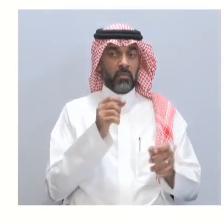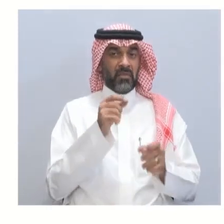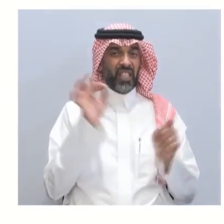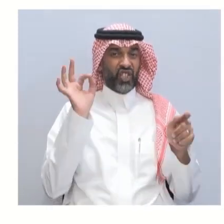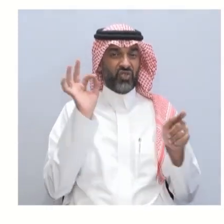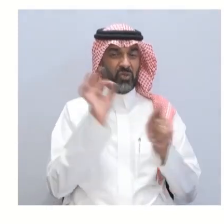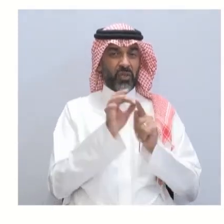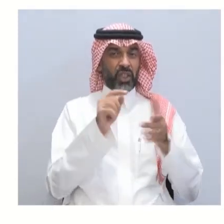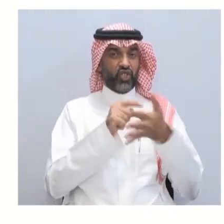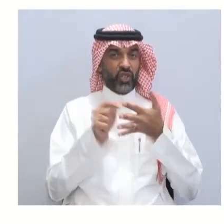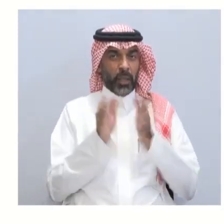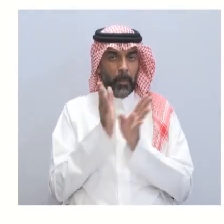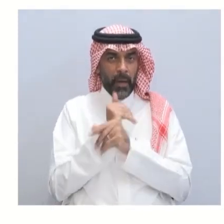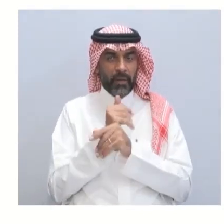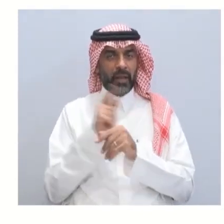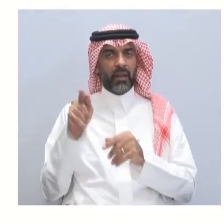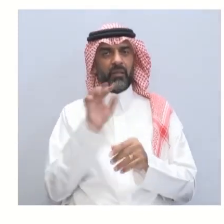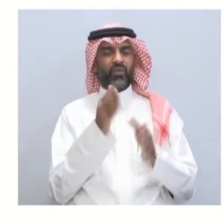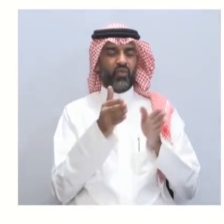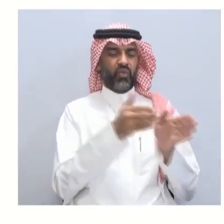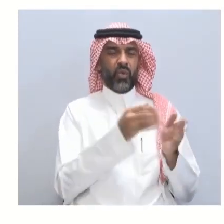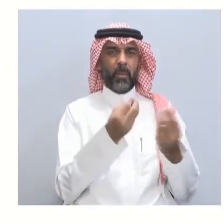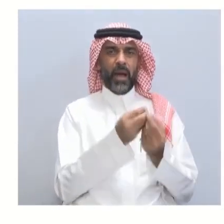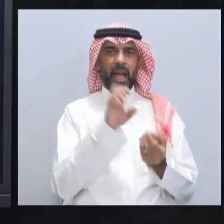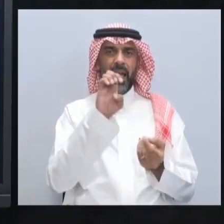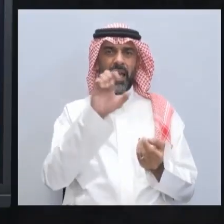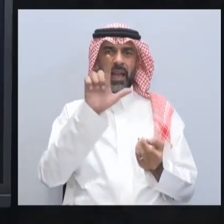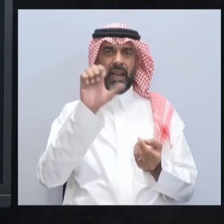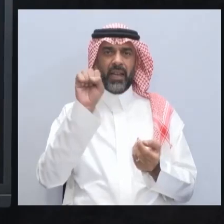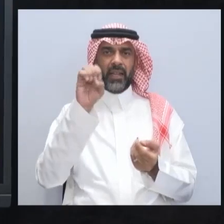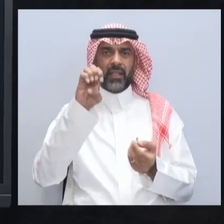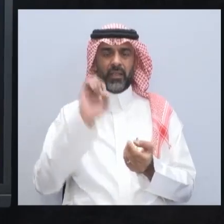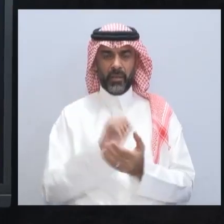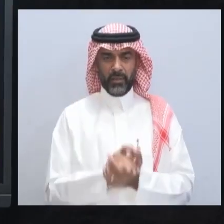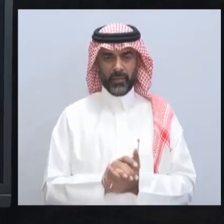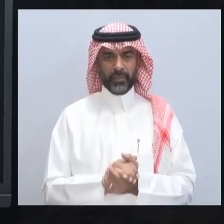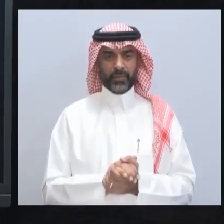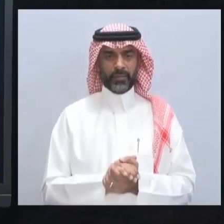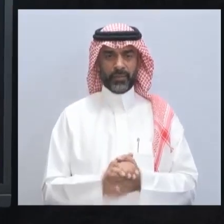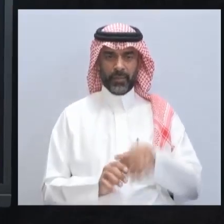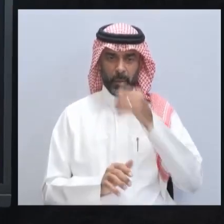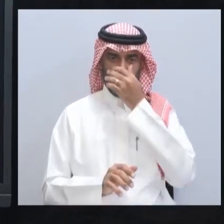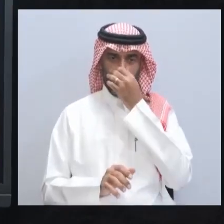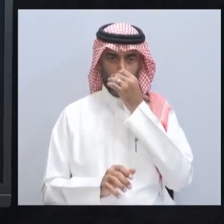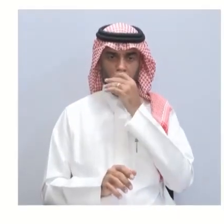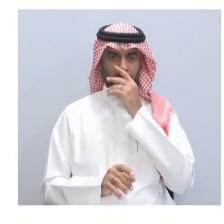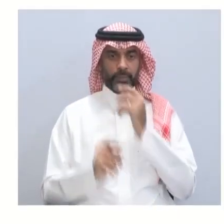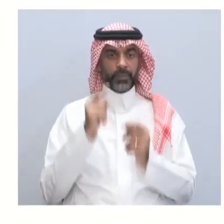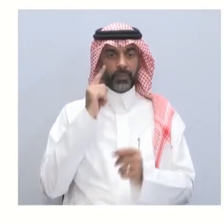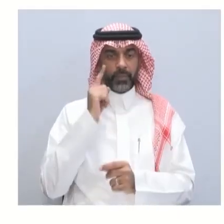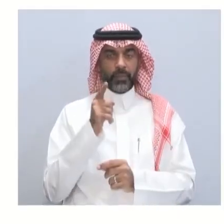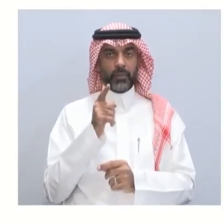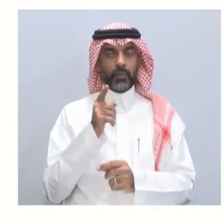افذ والس اذا كان لديك اكثر من نتيجتين فهنا بامكانك ان تلحقه